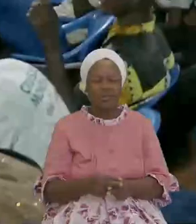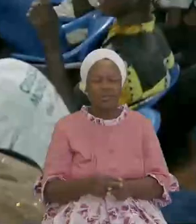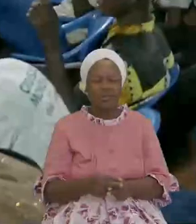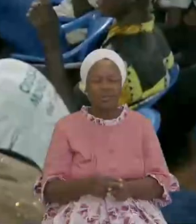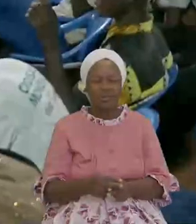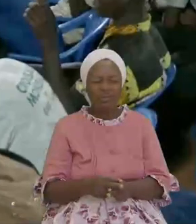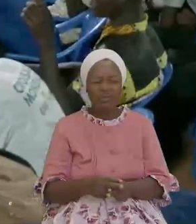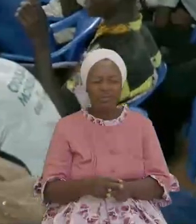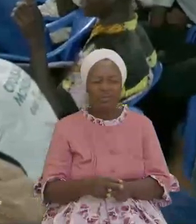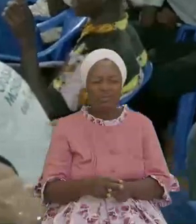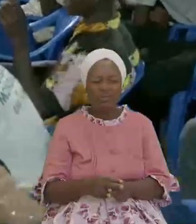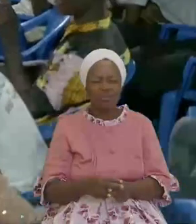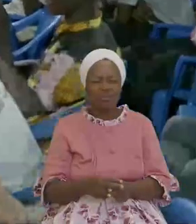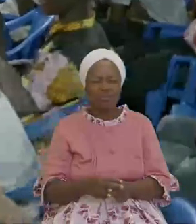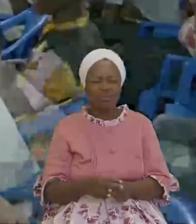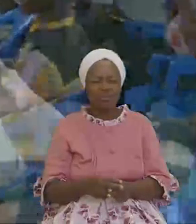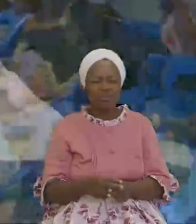de Jésus.